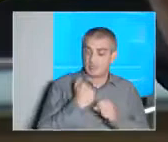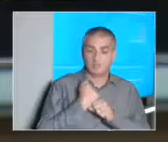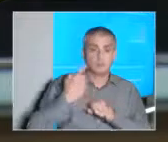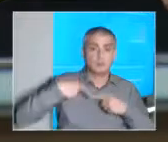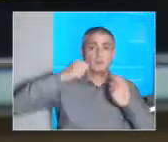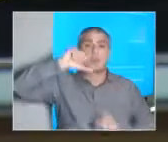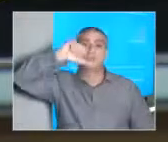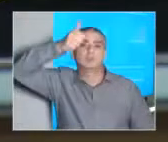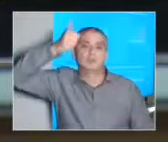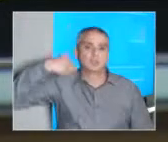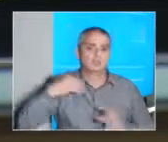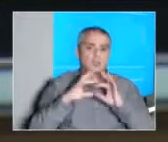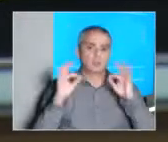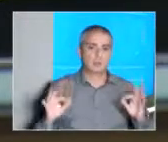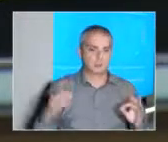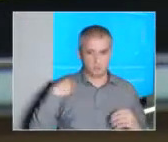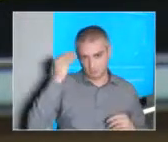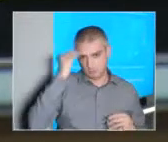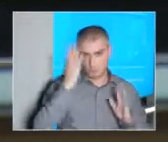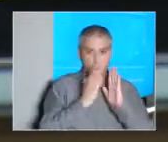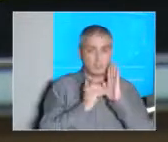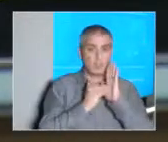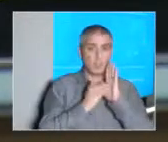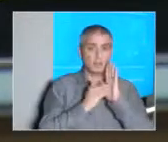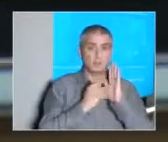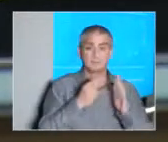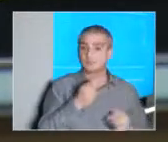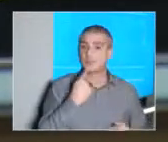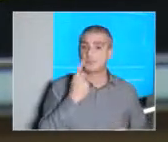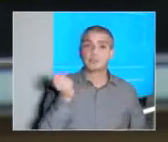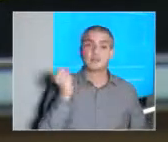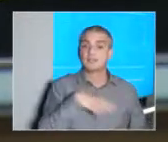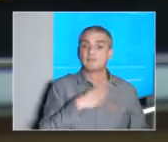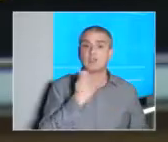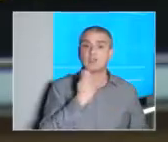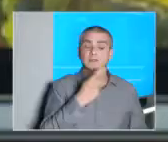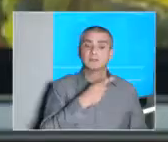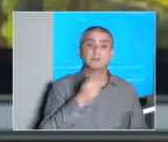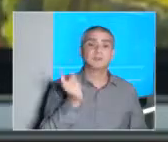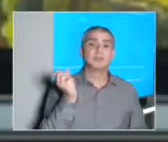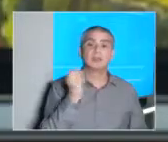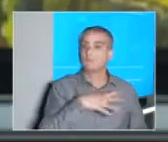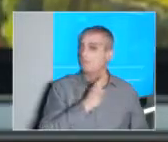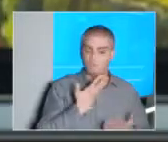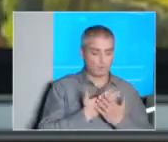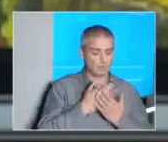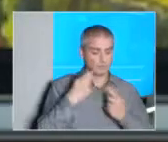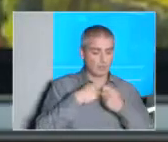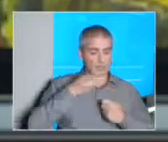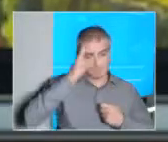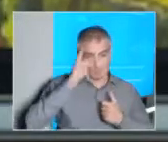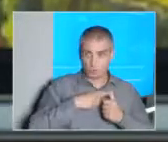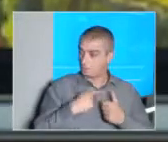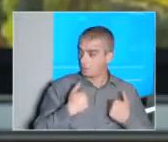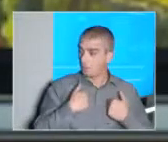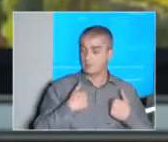ביום הראשון שיצאנו לדרך. אני זוכר את התאריכים. ודובר שזה יבוא מכסף... זה לא עזרה לך, קרבה פוליטית, והעובדה שאתה חבר ליכוד...